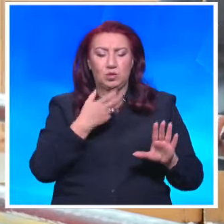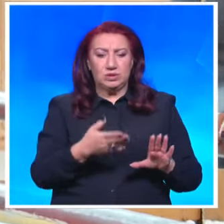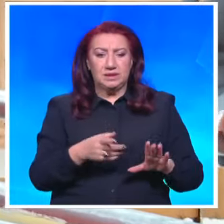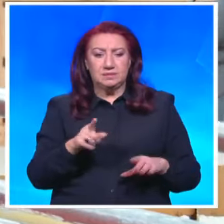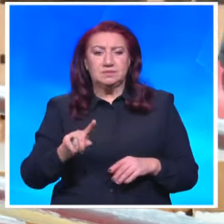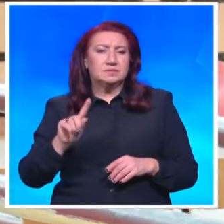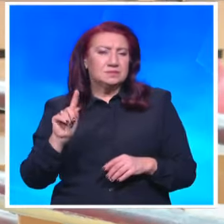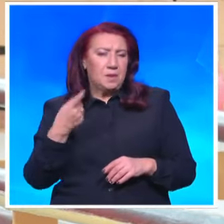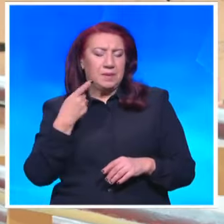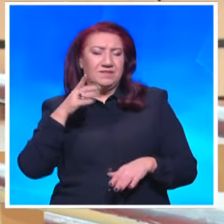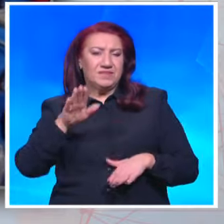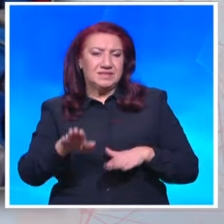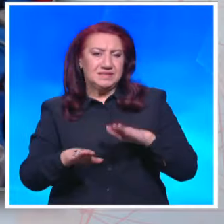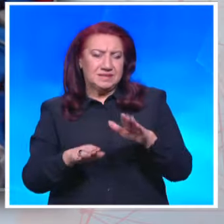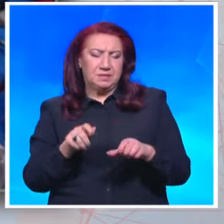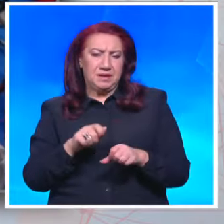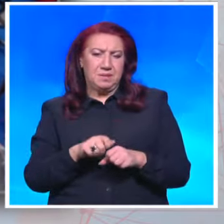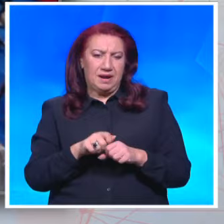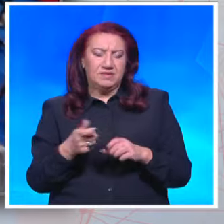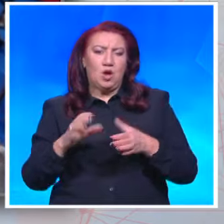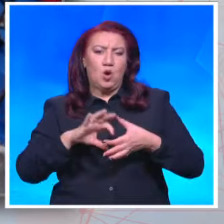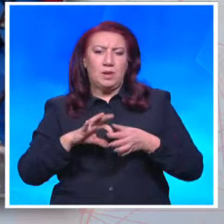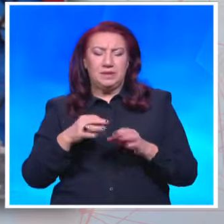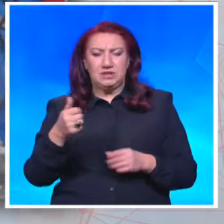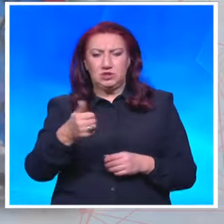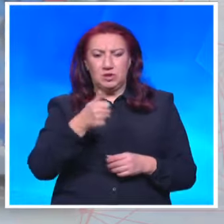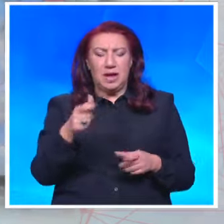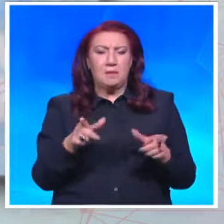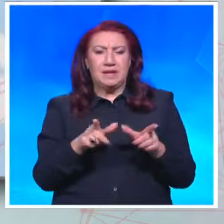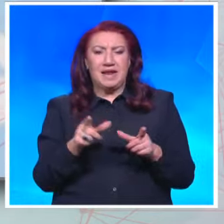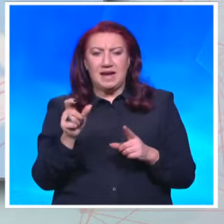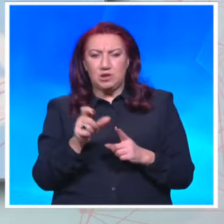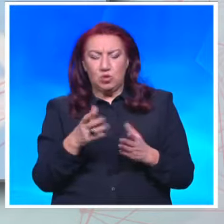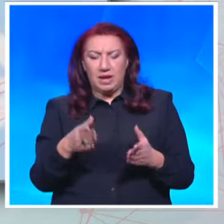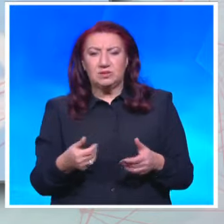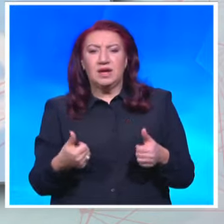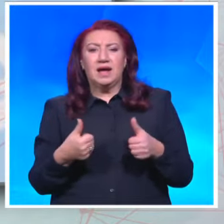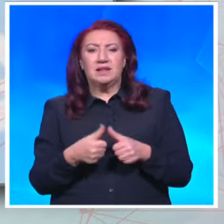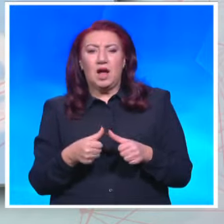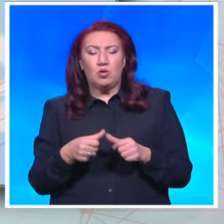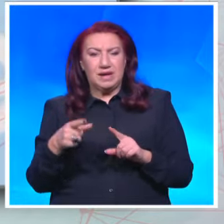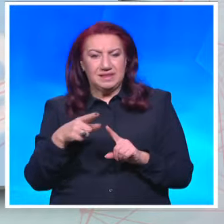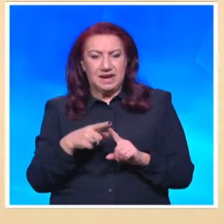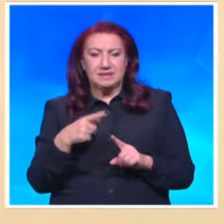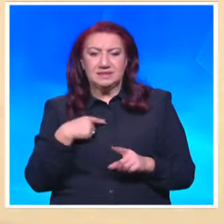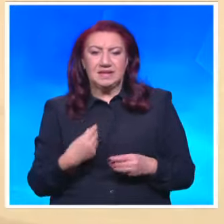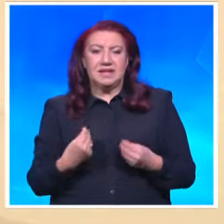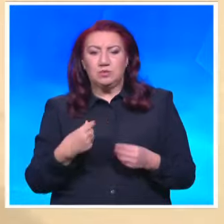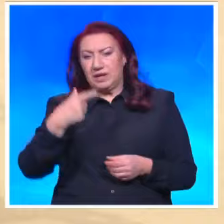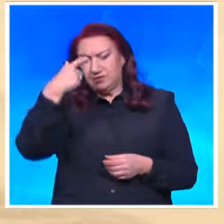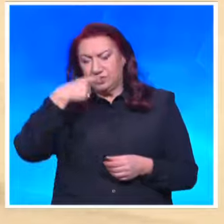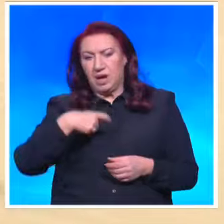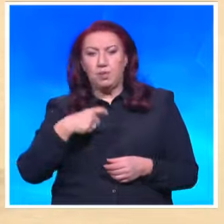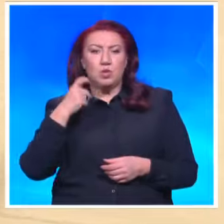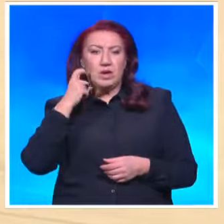килима правят редица гимнастички, сред които олимпийските шампионки Мадлен Радуканова, Лаура Трац и една от най-добрите ни индивидуалистки